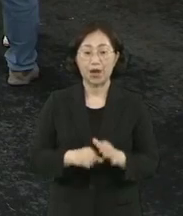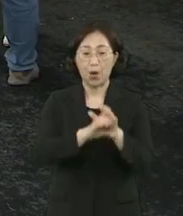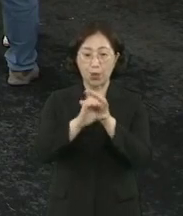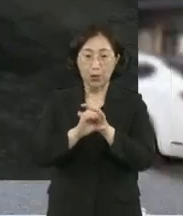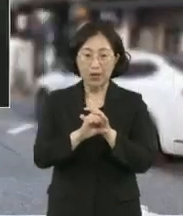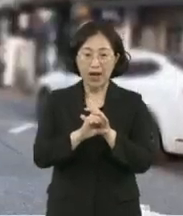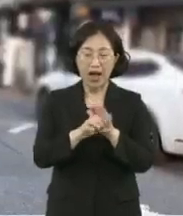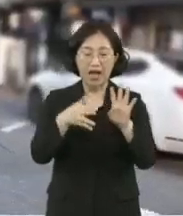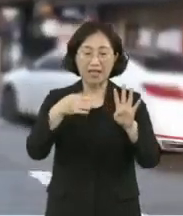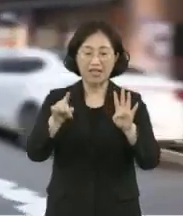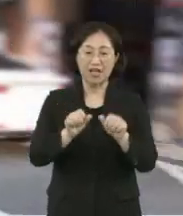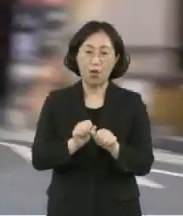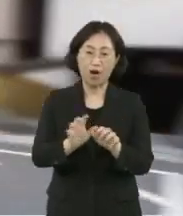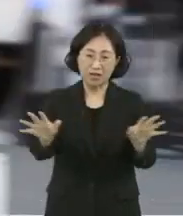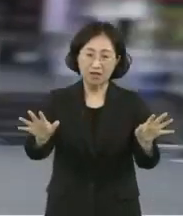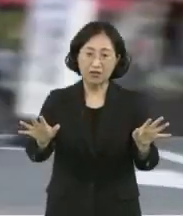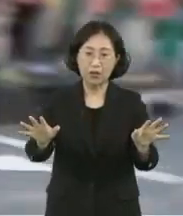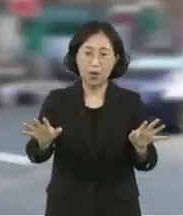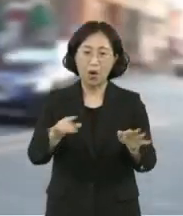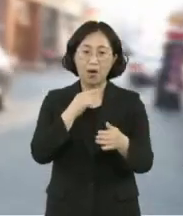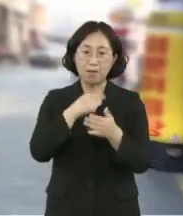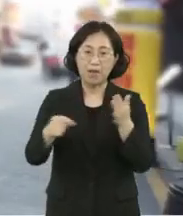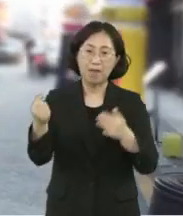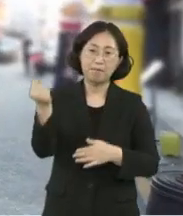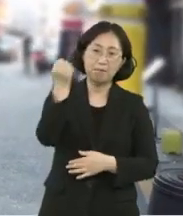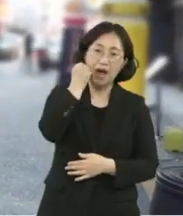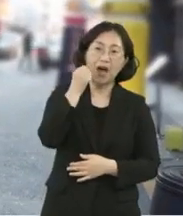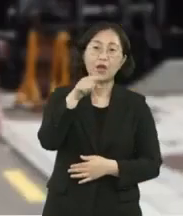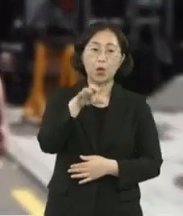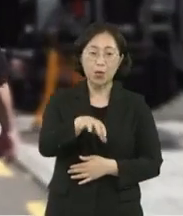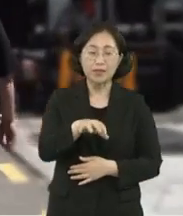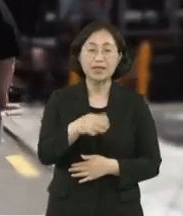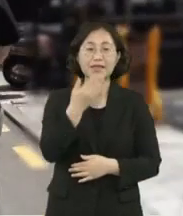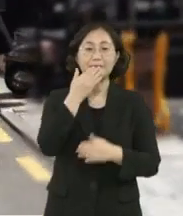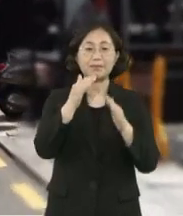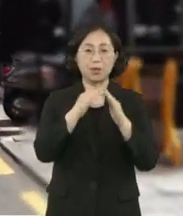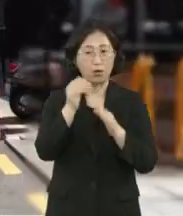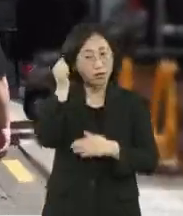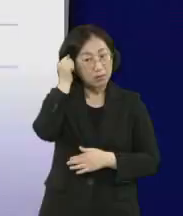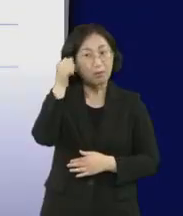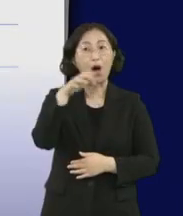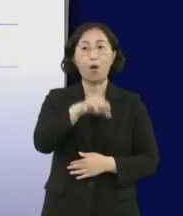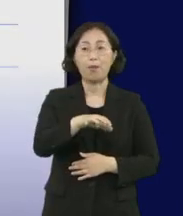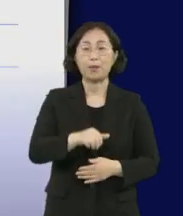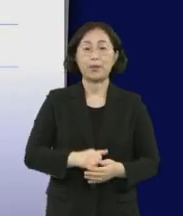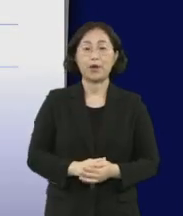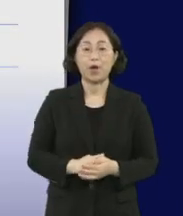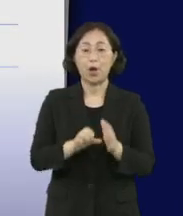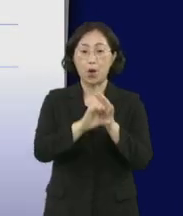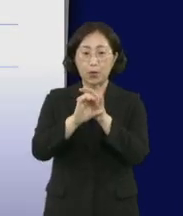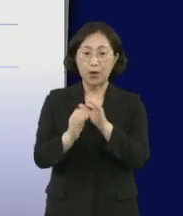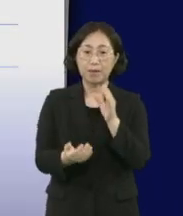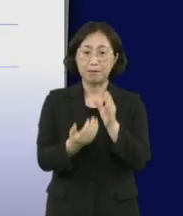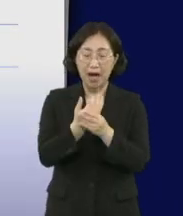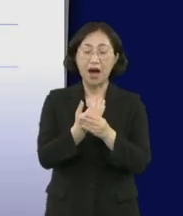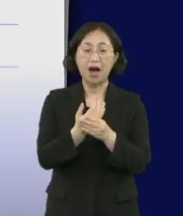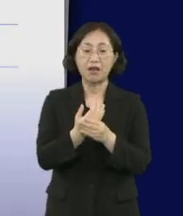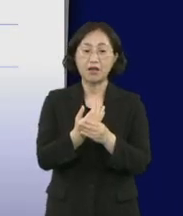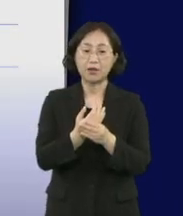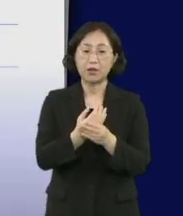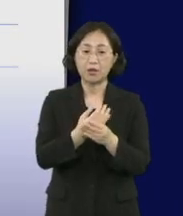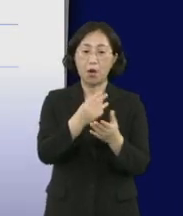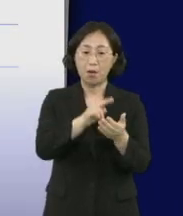코로나19 4차 확산으로 가장 타격이 큰 업종은 음식 숙박업입니다. 코로나 사태 이후 큰 폭의